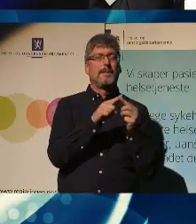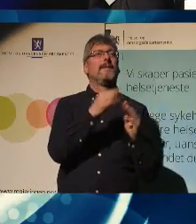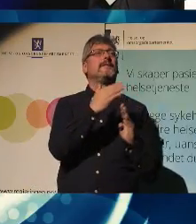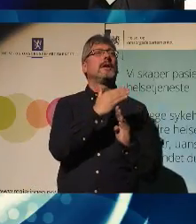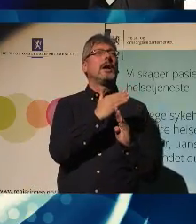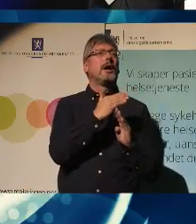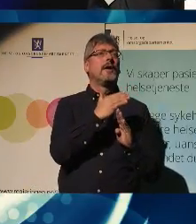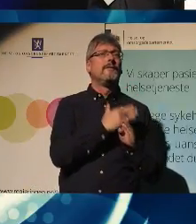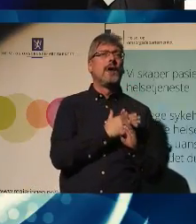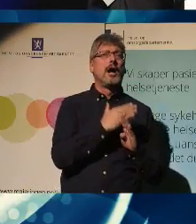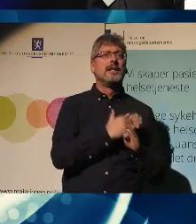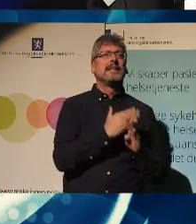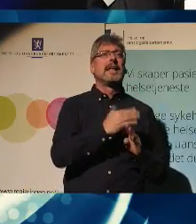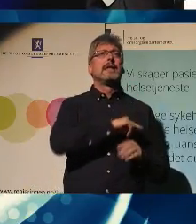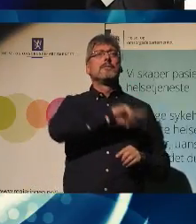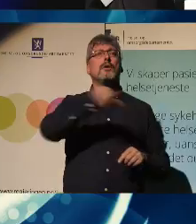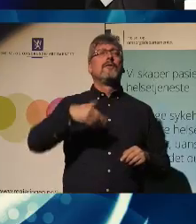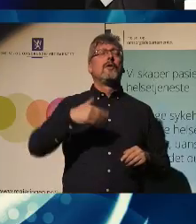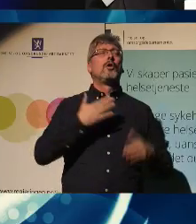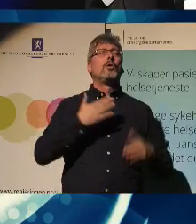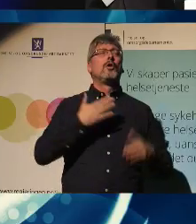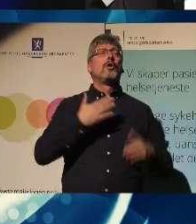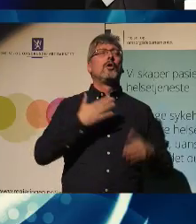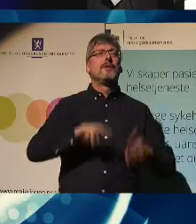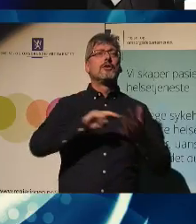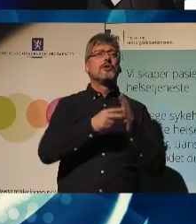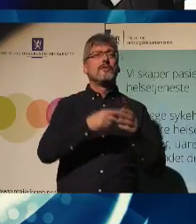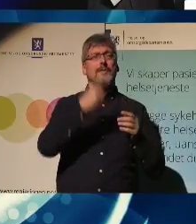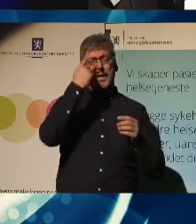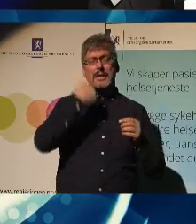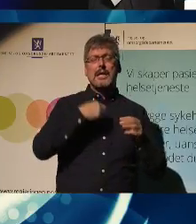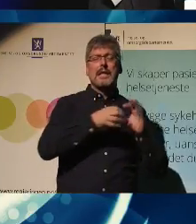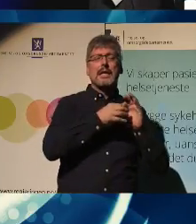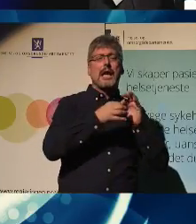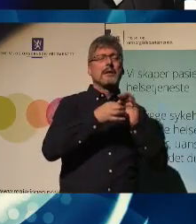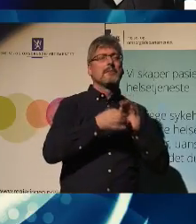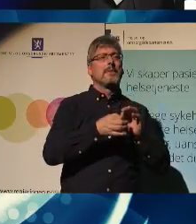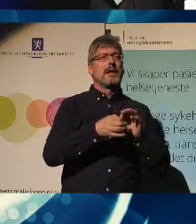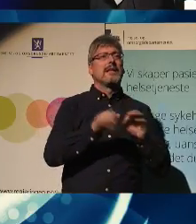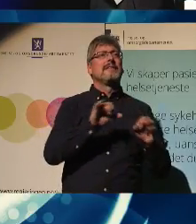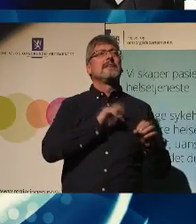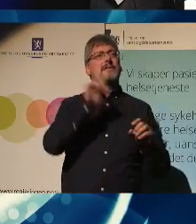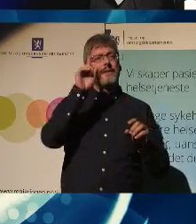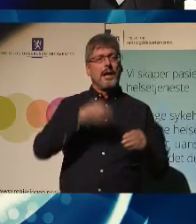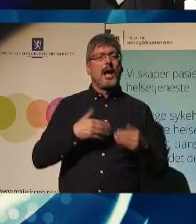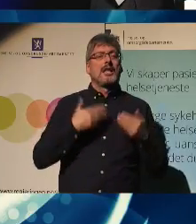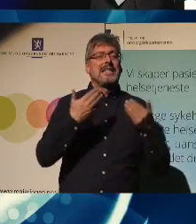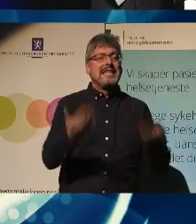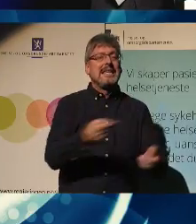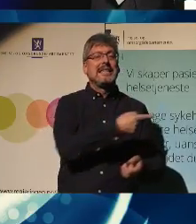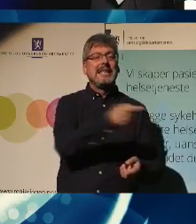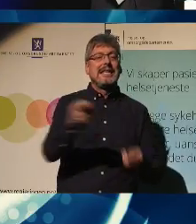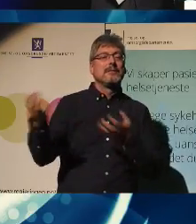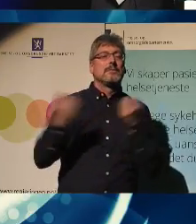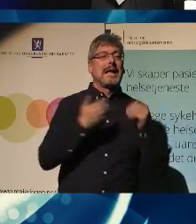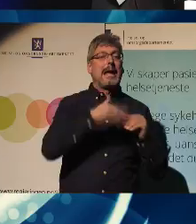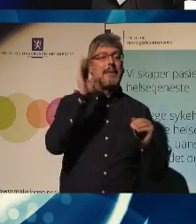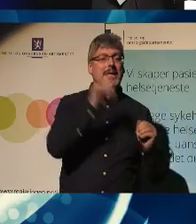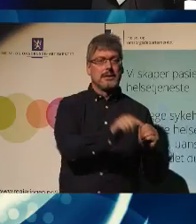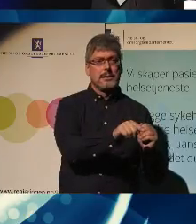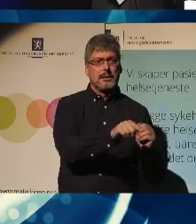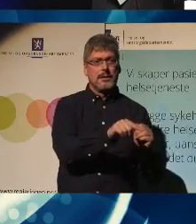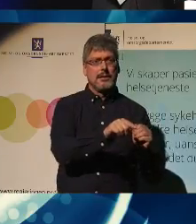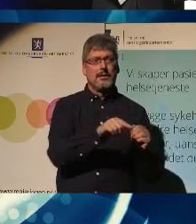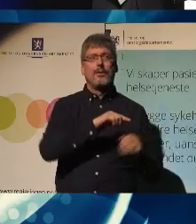Kvaliteten på vårt velferdssystem mener jeg henger sammen med at vi er i stand til å gi til de som trenger det mest. Der er